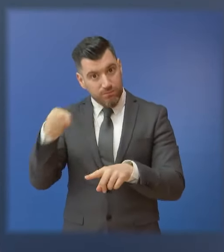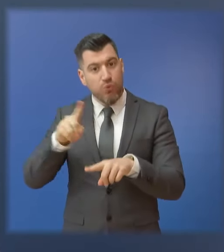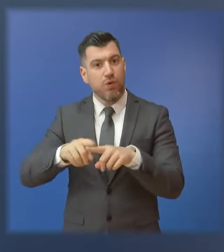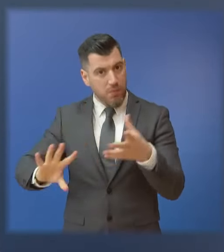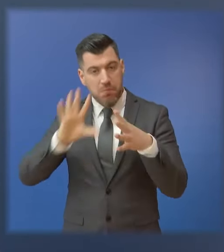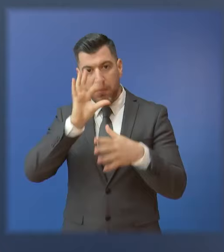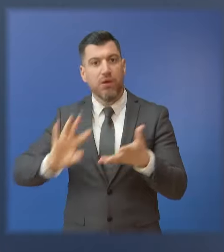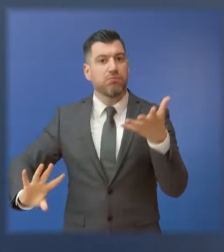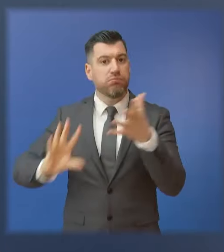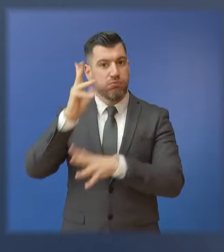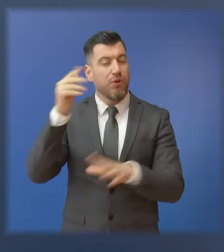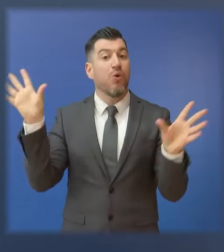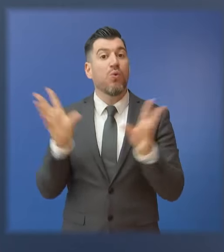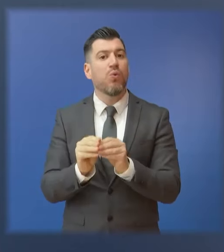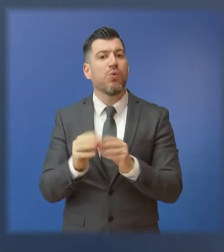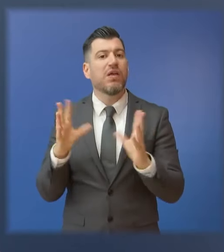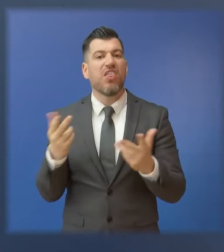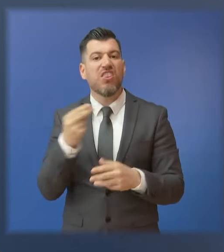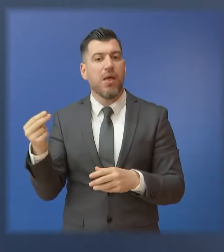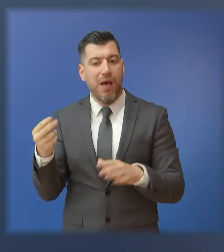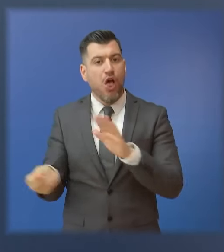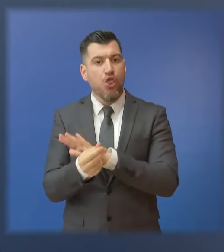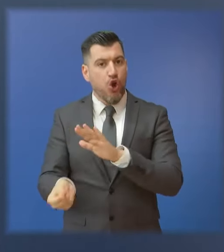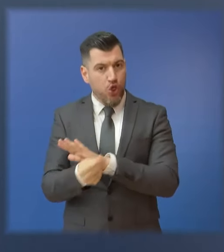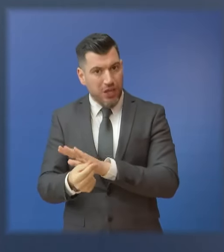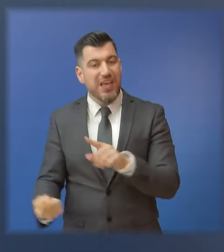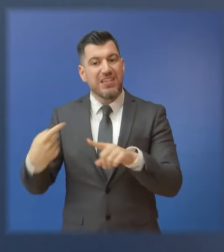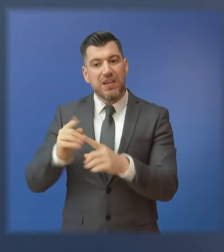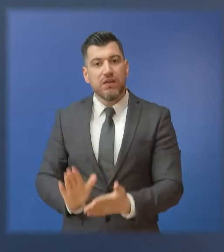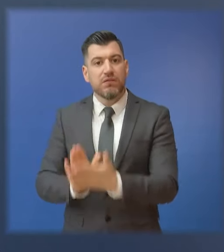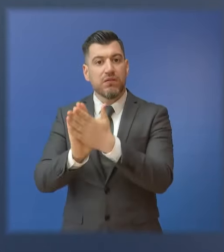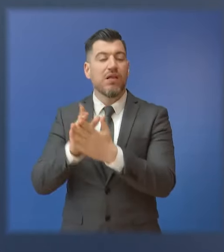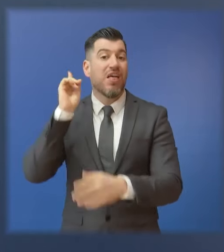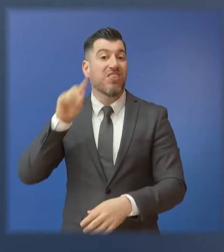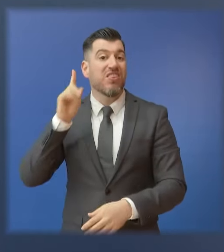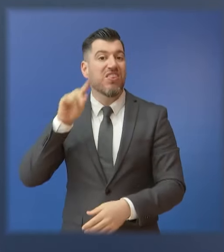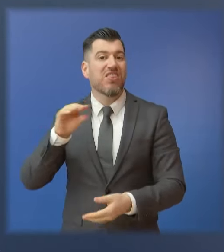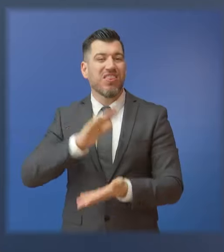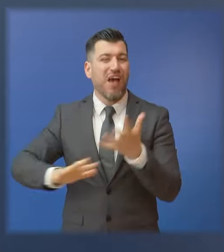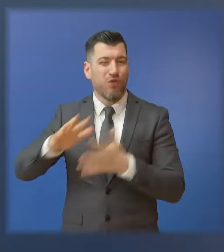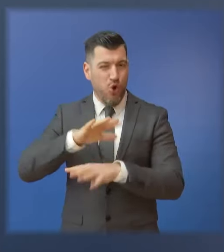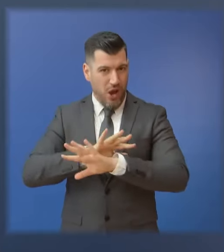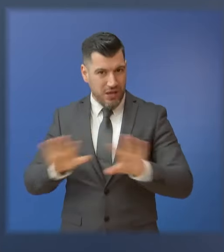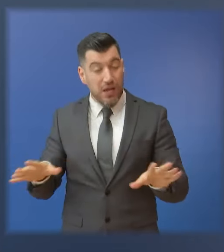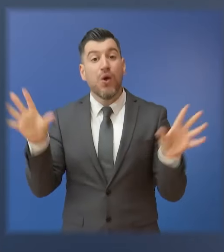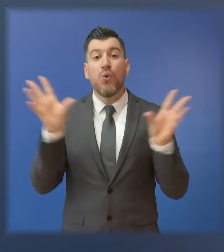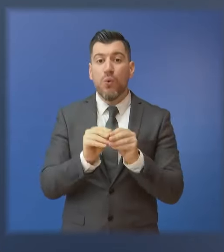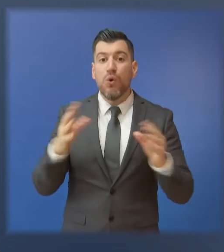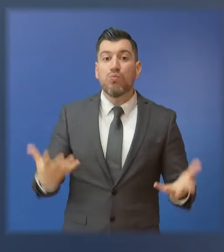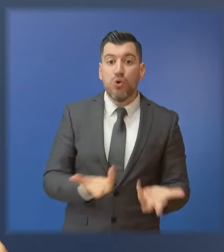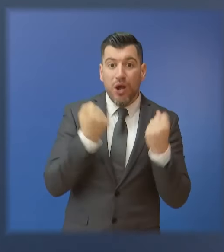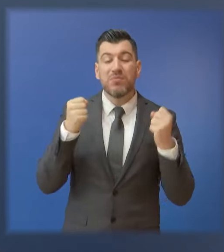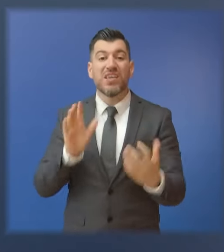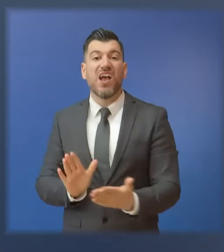τη δωροδοκία στις διεθνείς επιχειρηματικές συναλλαγές και την καταπολέμηση της διαφθοράς ιδιαίτερα στο πεδίο της πρόληψης και